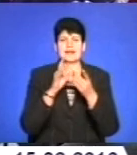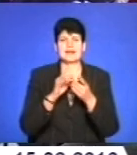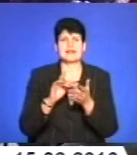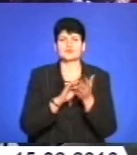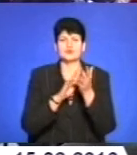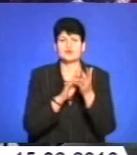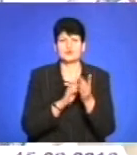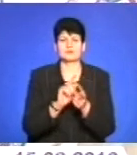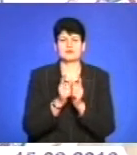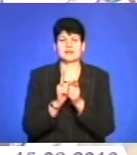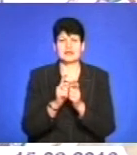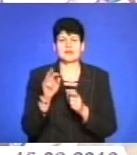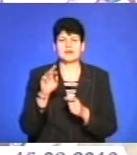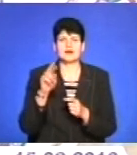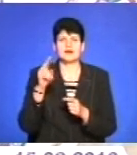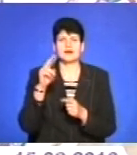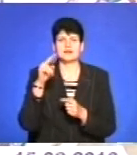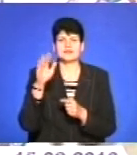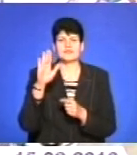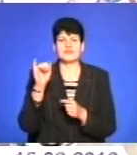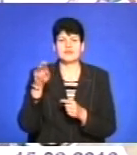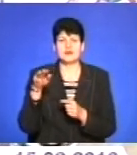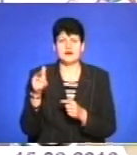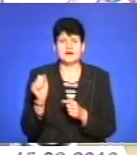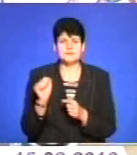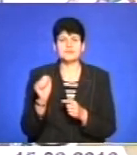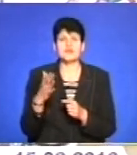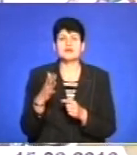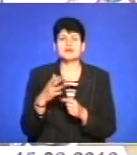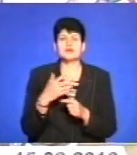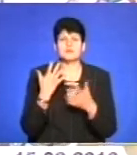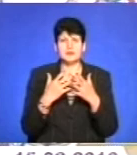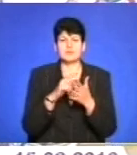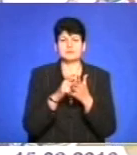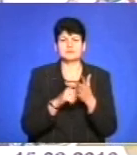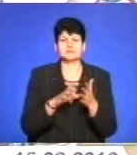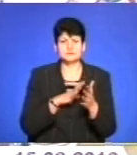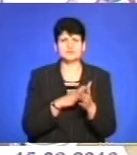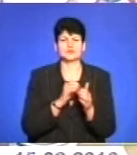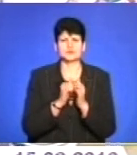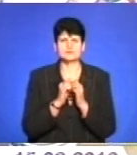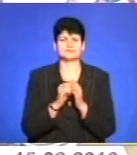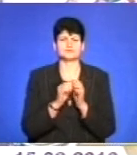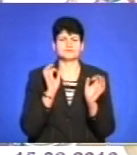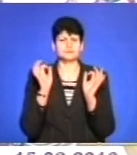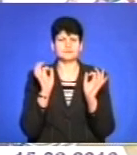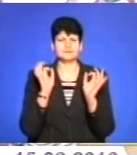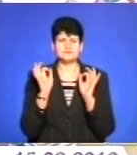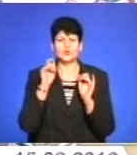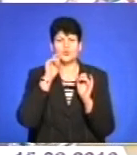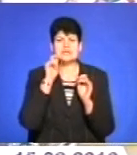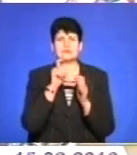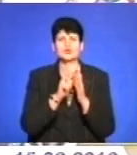Ядвіга Гуславська. Якби поетичне слово звучало частіше, якби українське поетичне